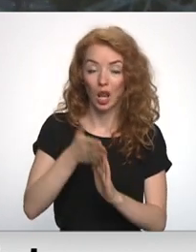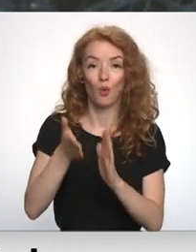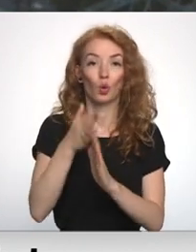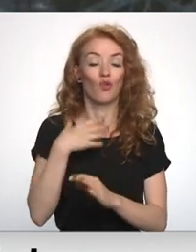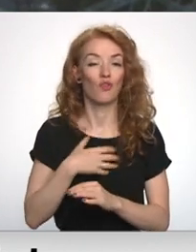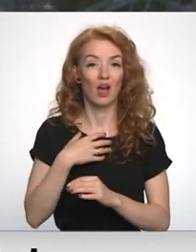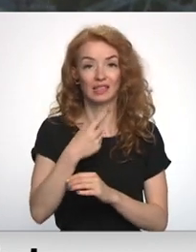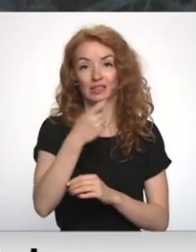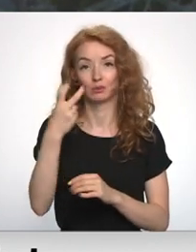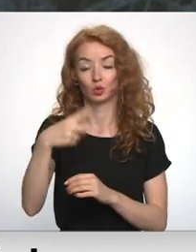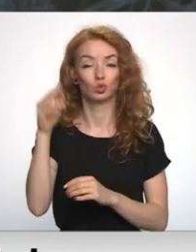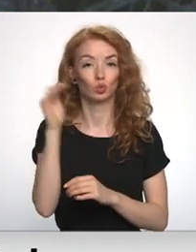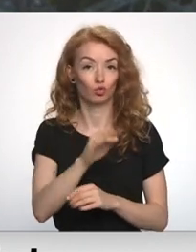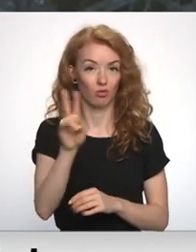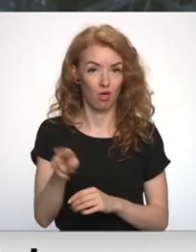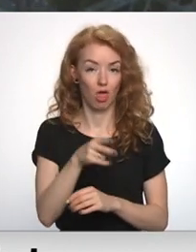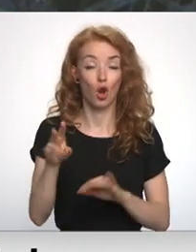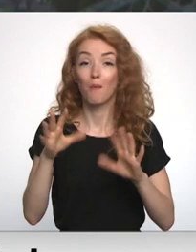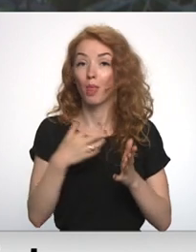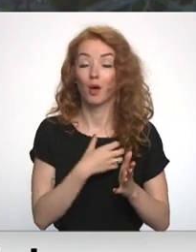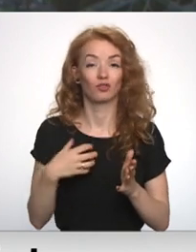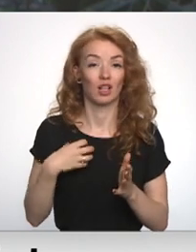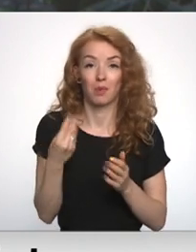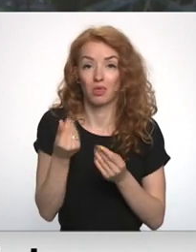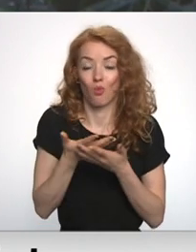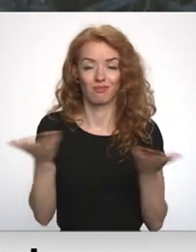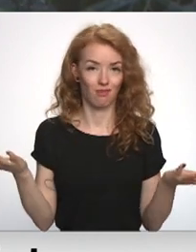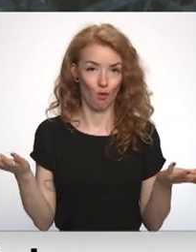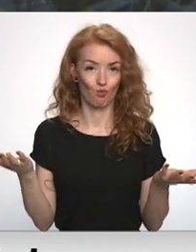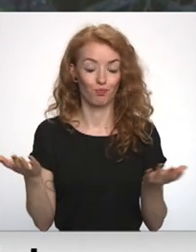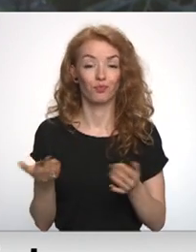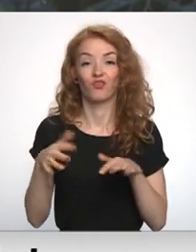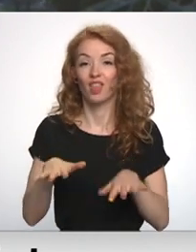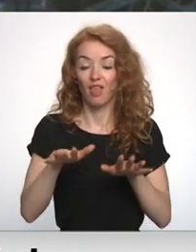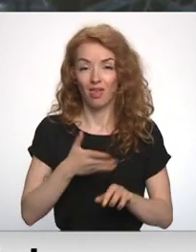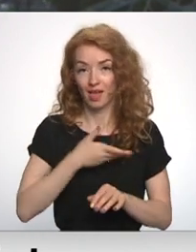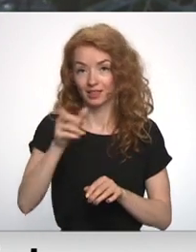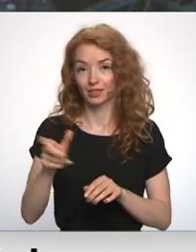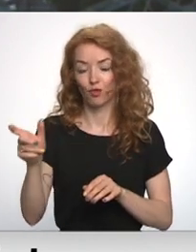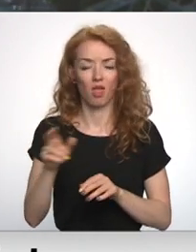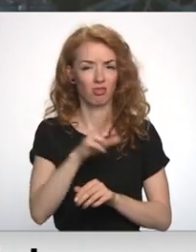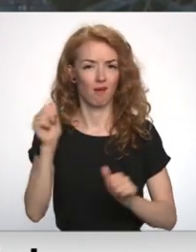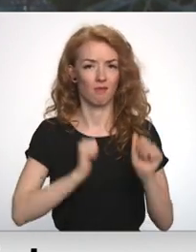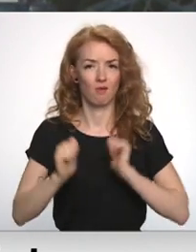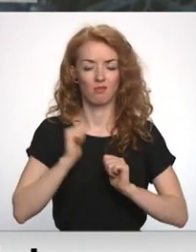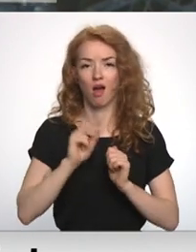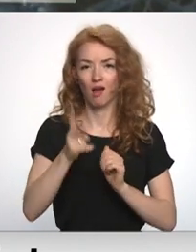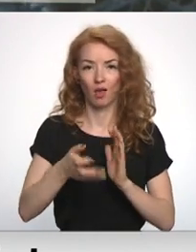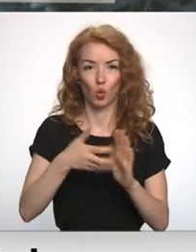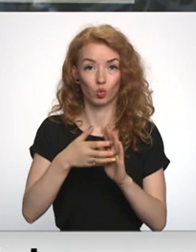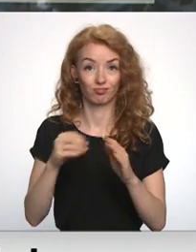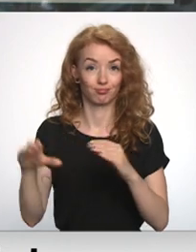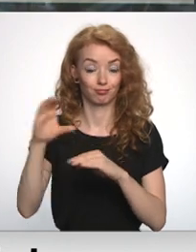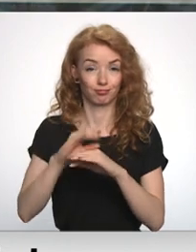vismaz 120 tūkstoši eiro, bet pašvaldībai tādas naudas nav. Taču vietējie iedzīvotāji nav mierā, ka finansējuma trūkuma dēļ